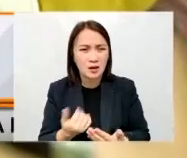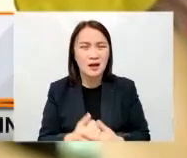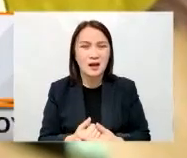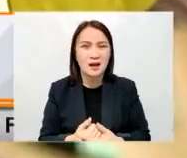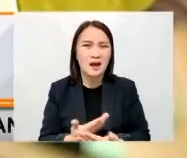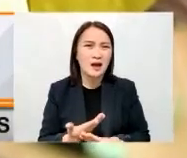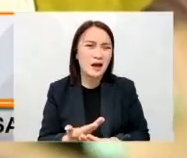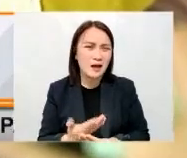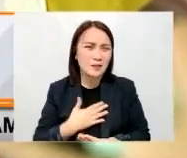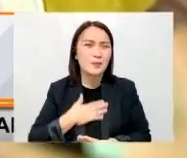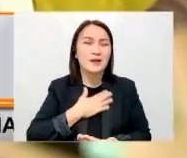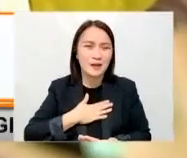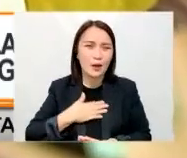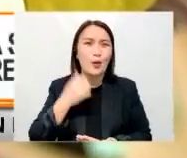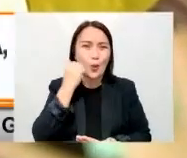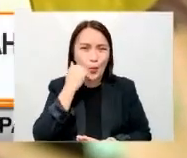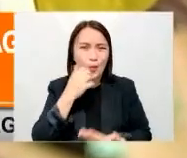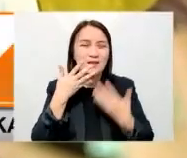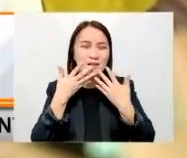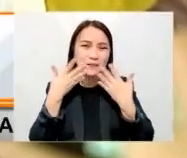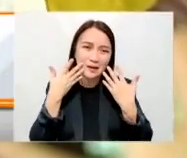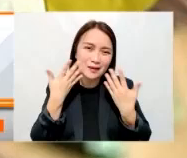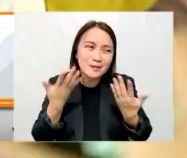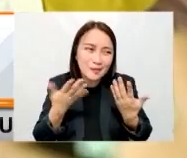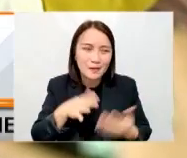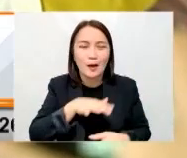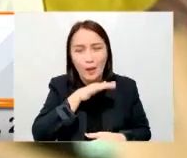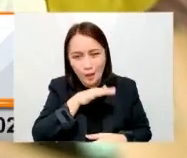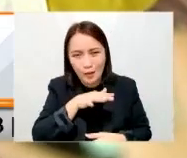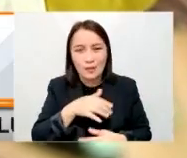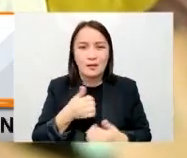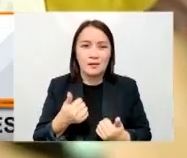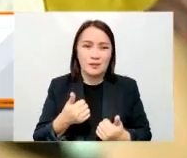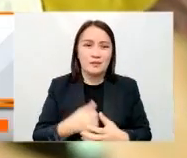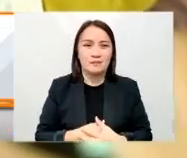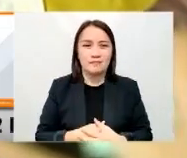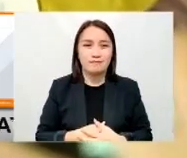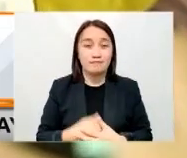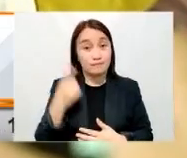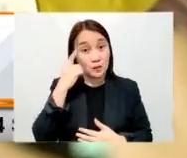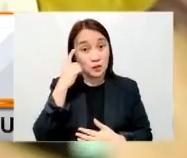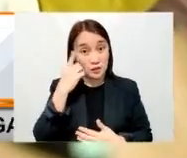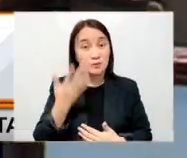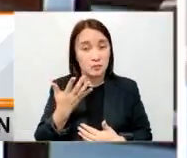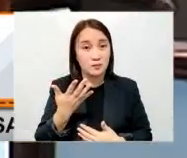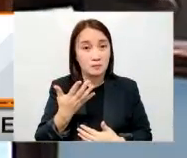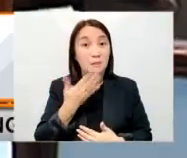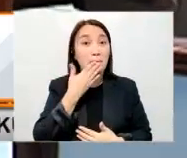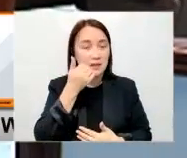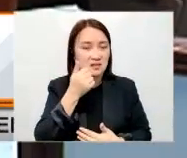napaka-amiable, palaging nakangiti, maski pagod na pagod. And I think talagang bagay sa kanyang trabaho ng